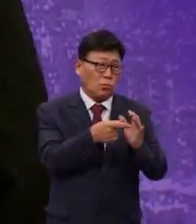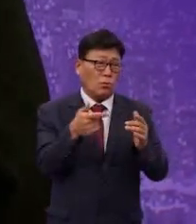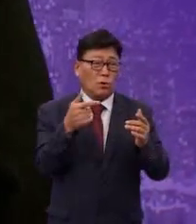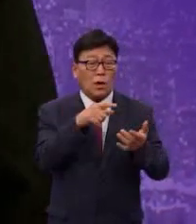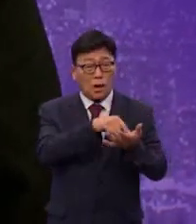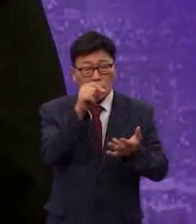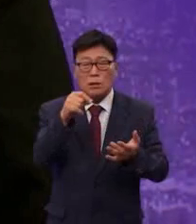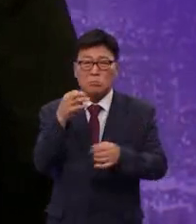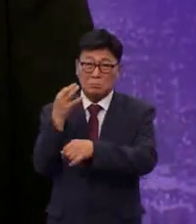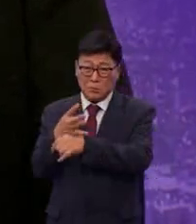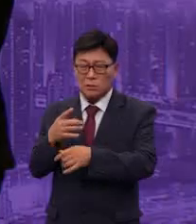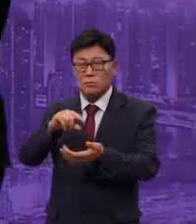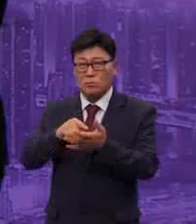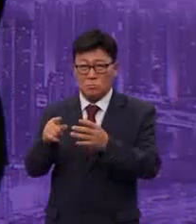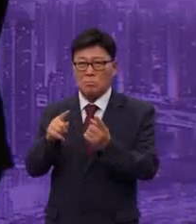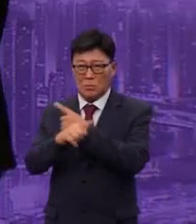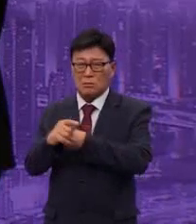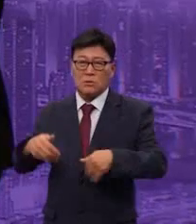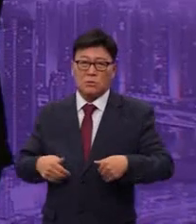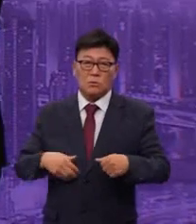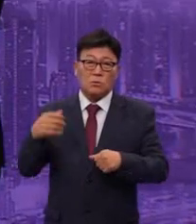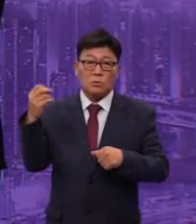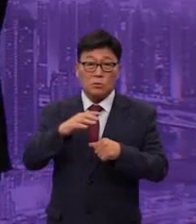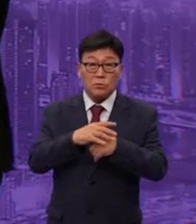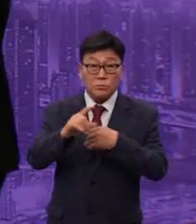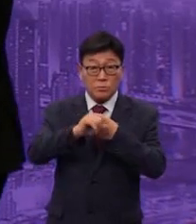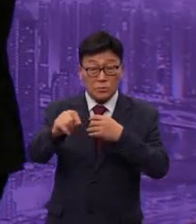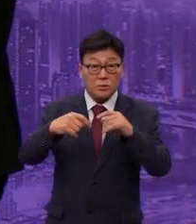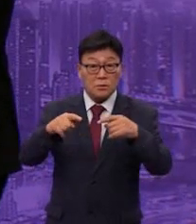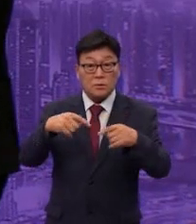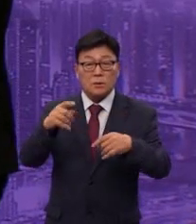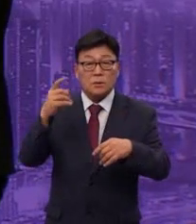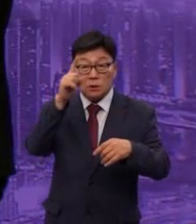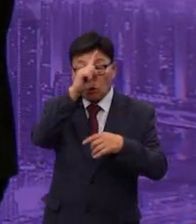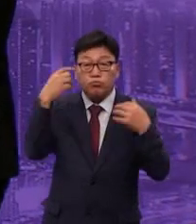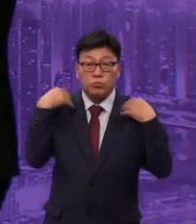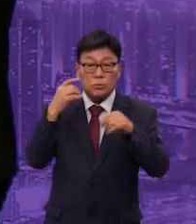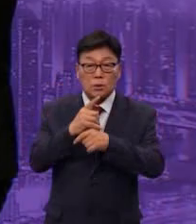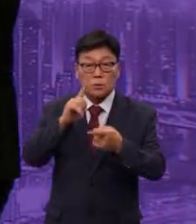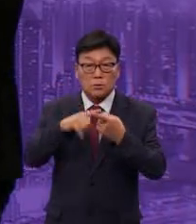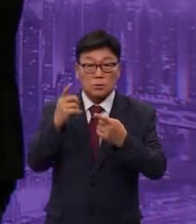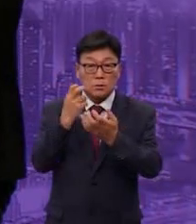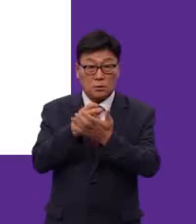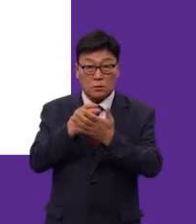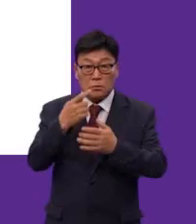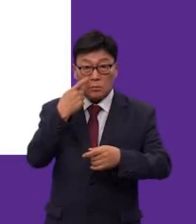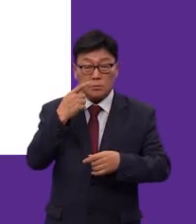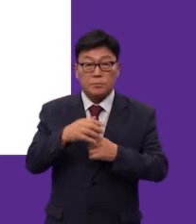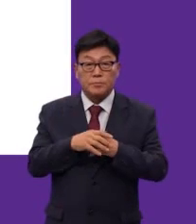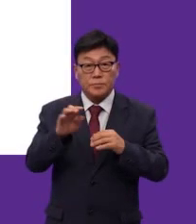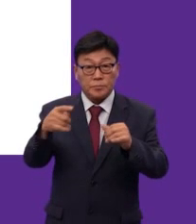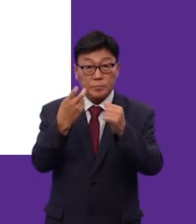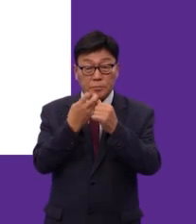완화할 필요가 있습니다. 이 자리에서는 단기적인 방안을 중심으로 살펴보도록 하겠습니다. 첫